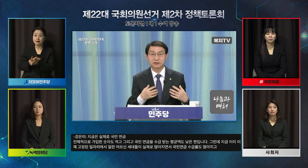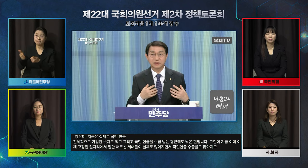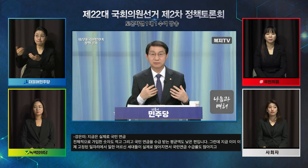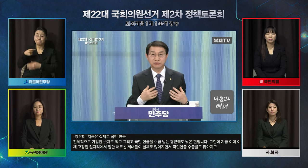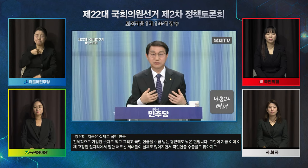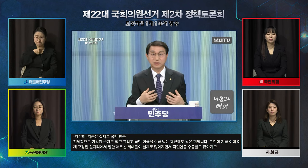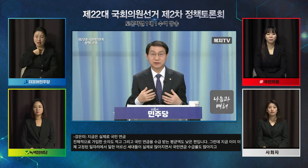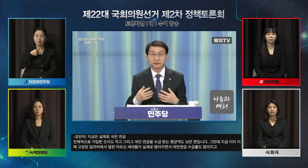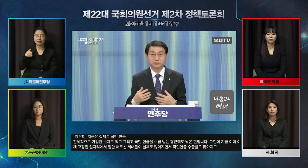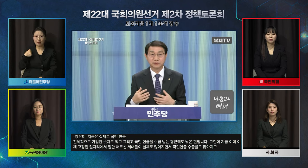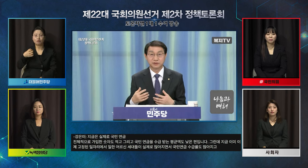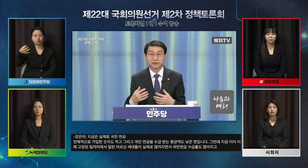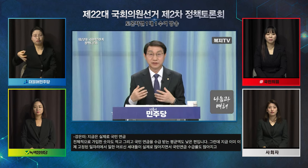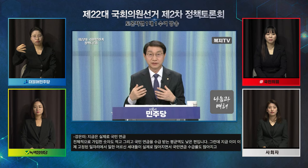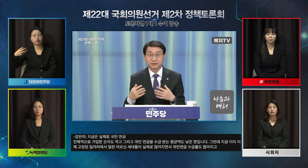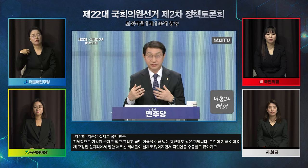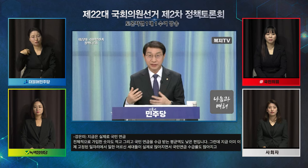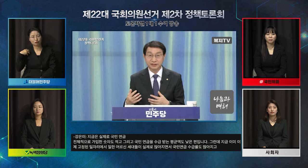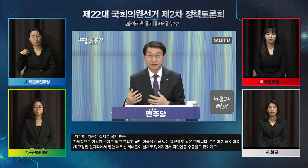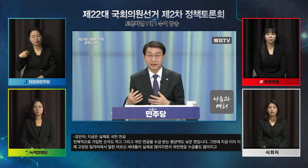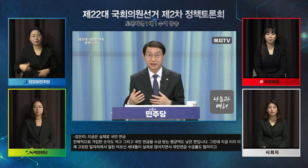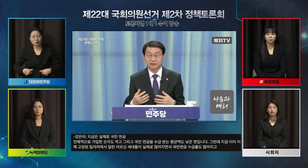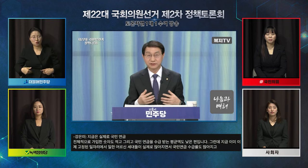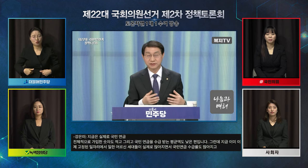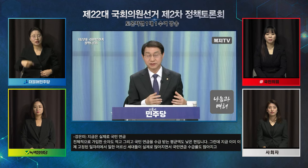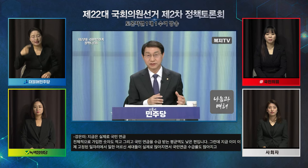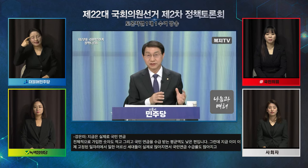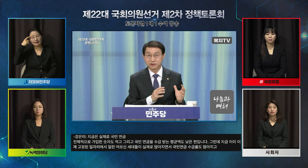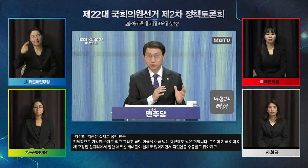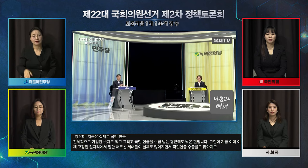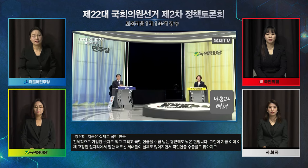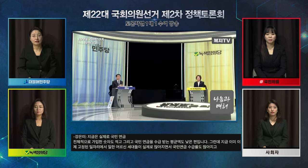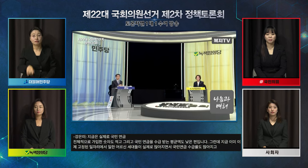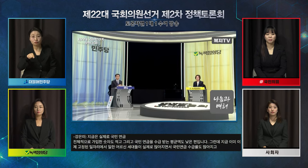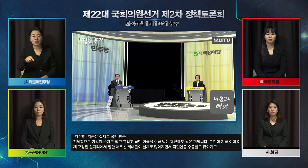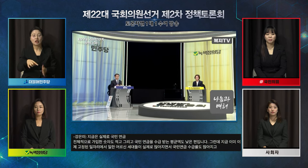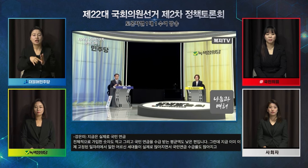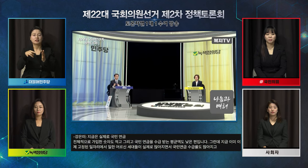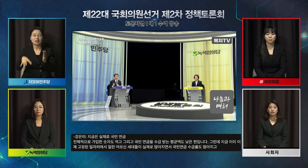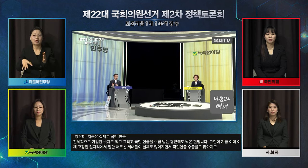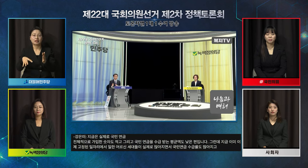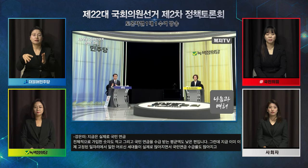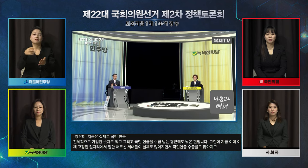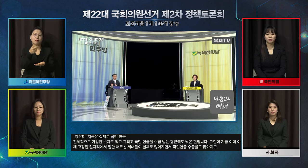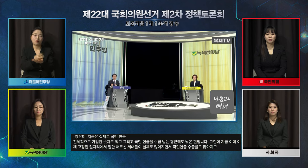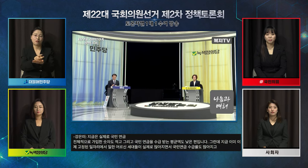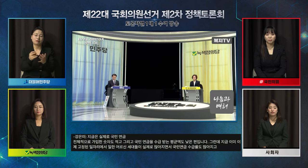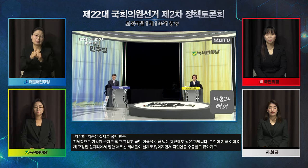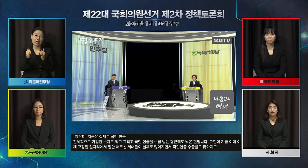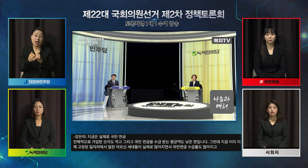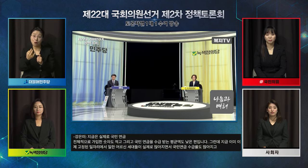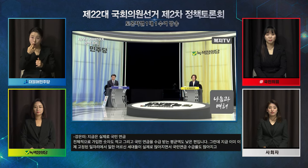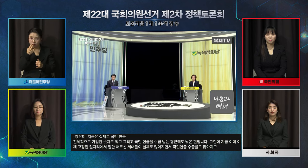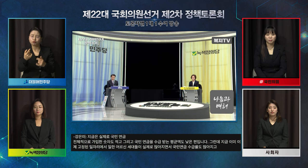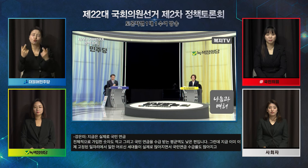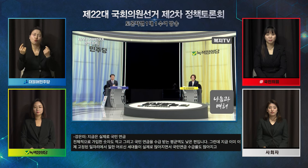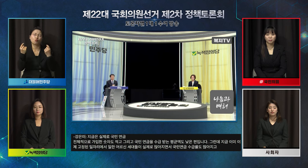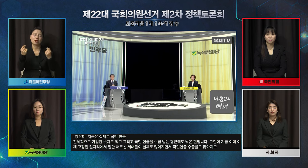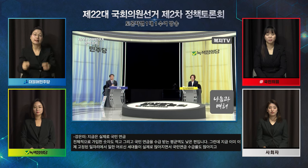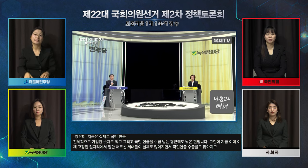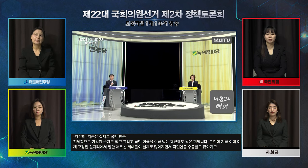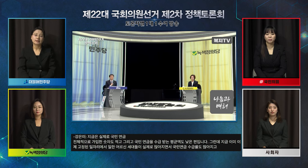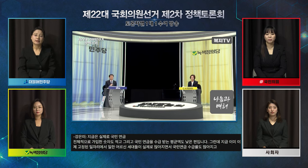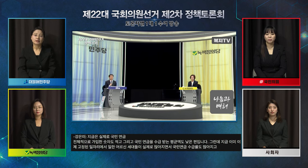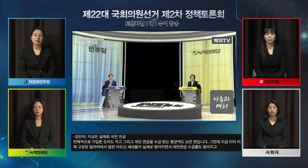일정한 부담의 의무를 져야 된다. 그것이 조세든 아니면 사회보험이든 마찬가지입니다. 그런데